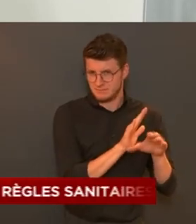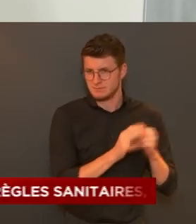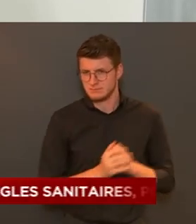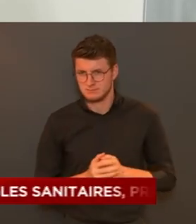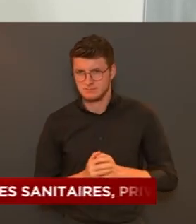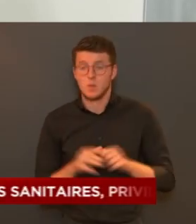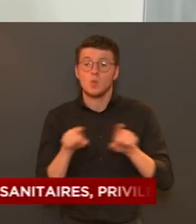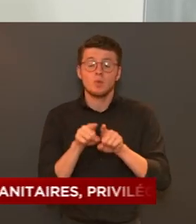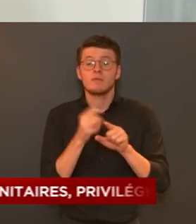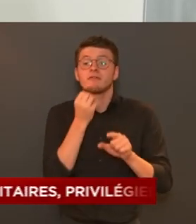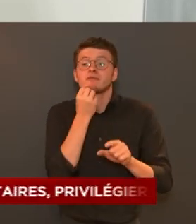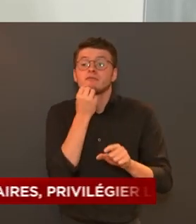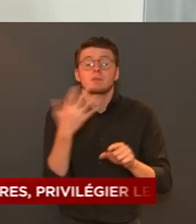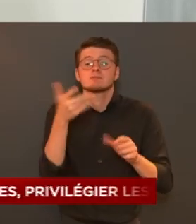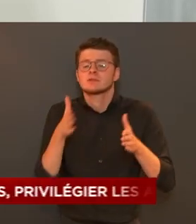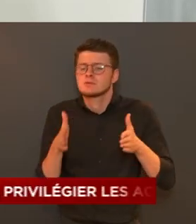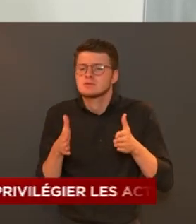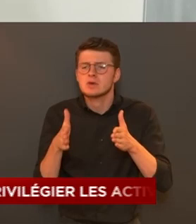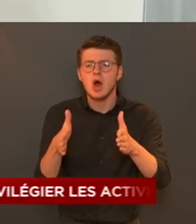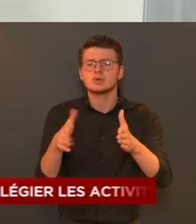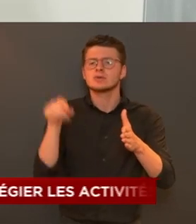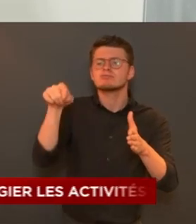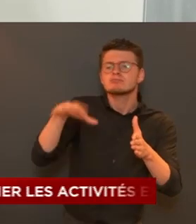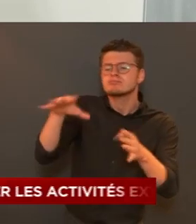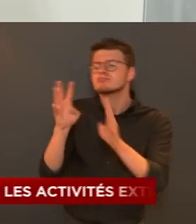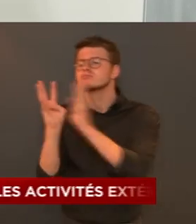Ceci vaut aussi pour les rassemblements en rue.